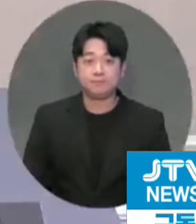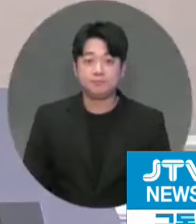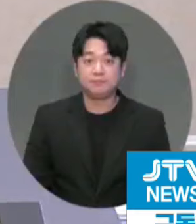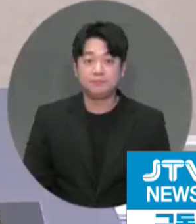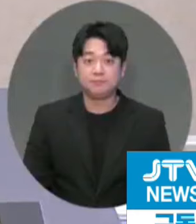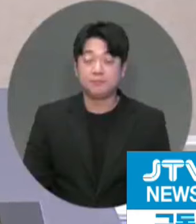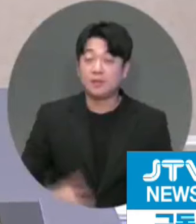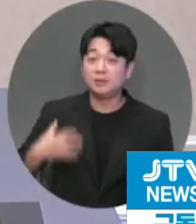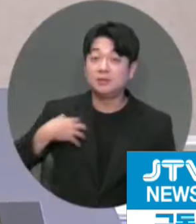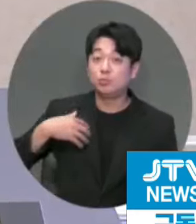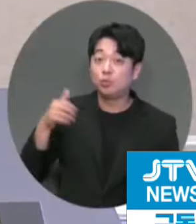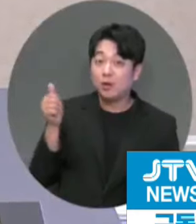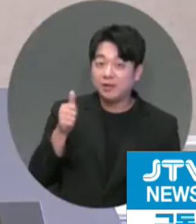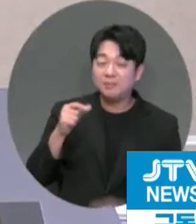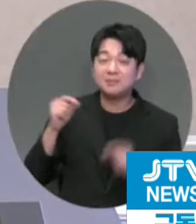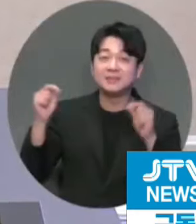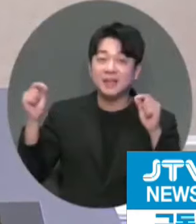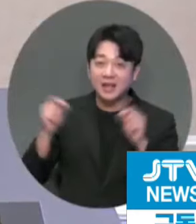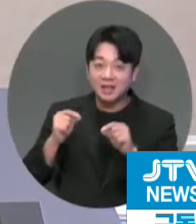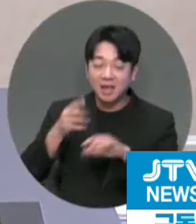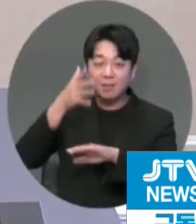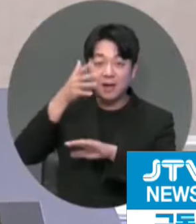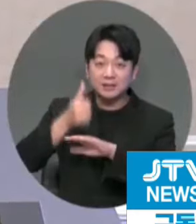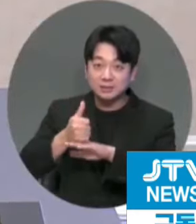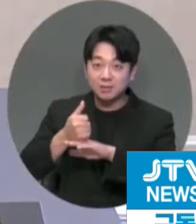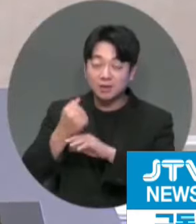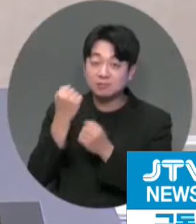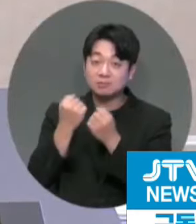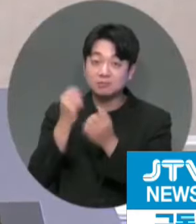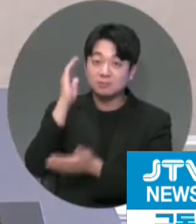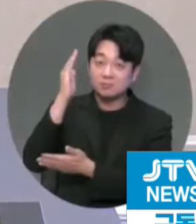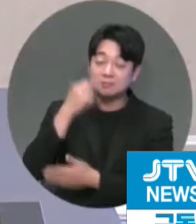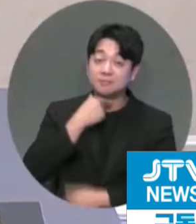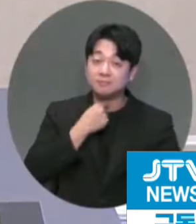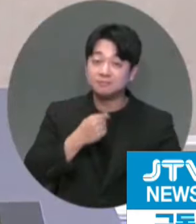실무관님, 예. 짧게 마지막으로 하실 말씀 있으면 하십시오.